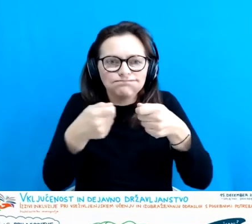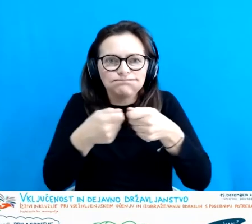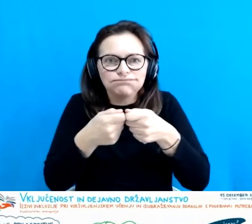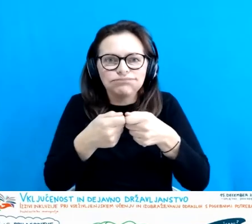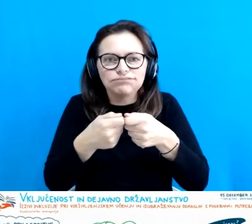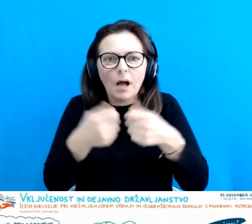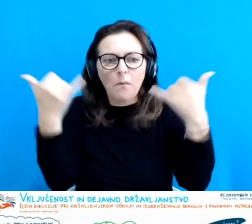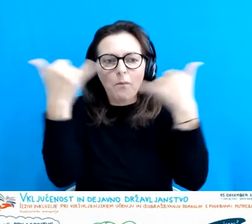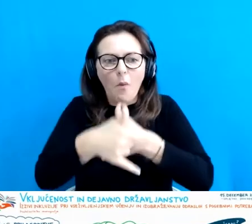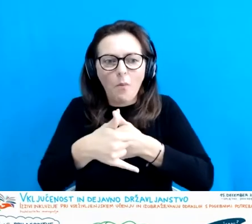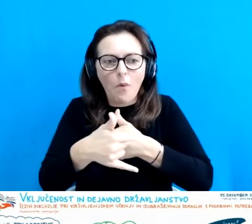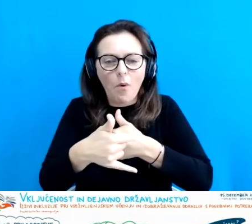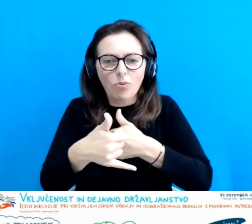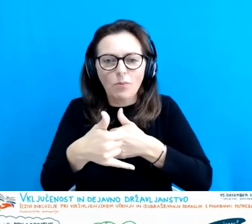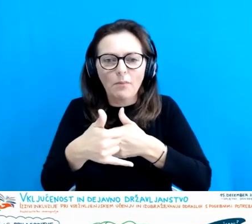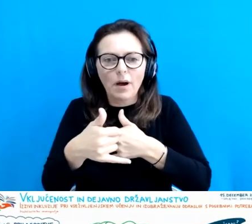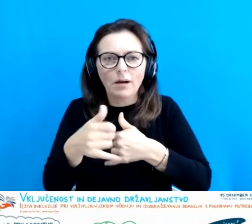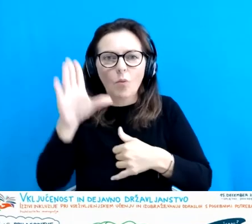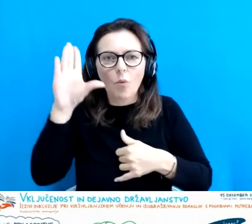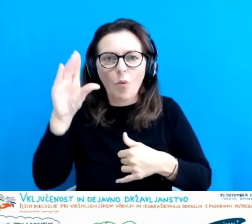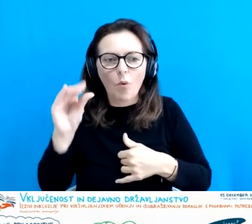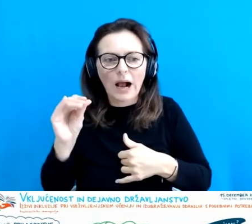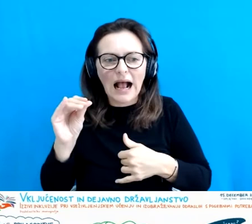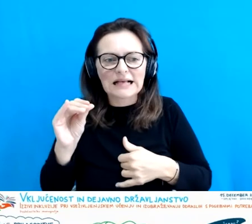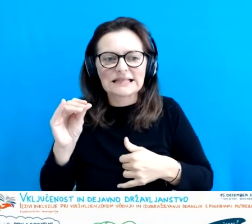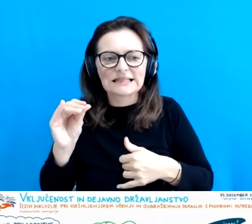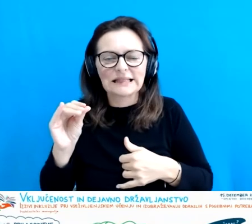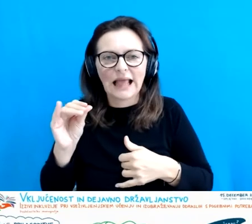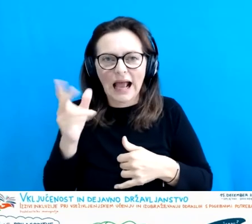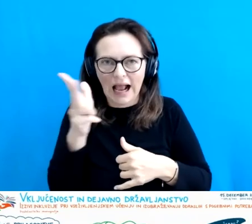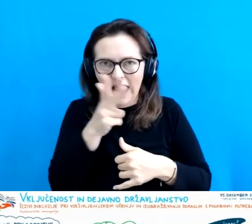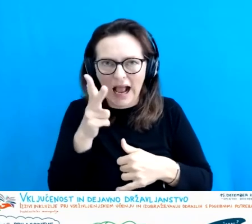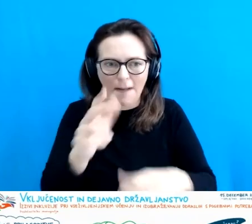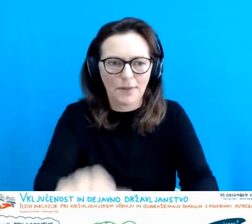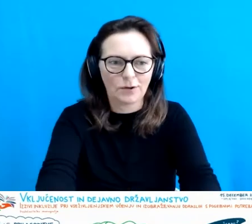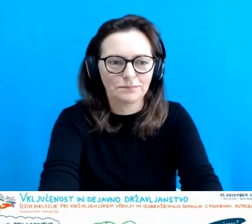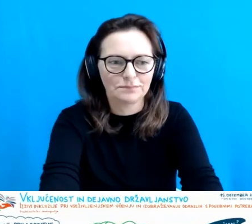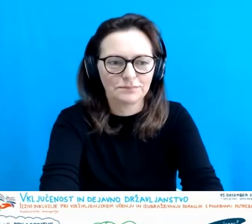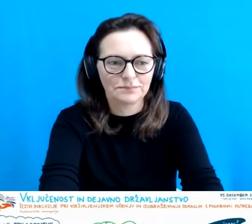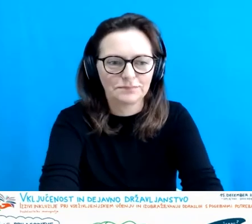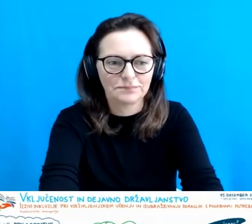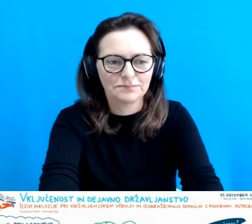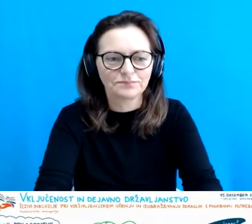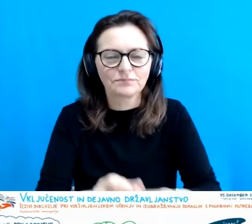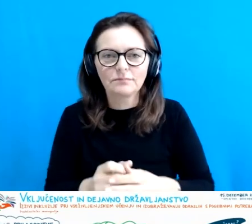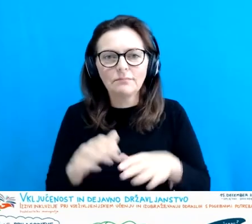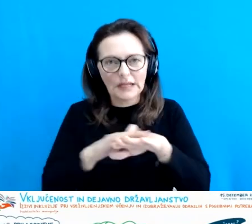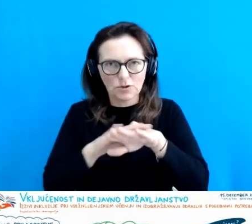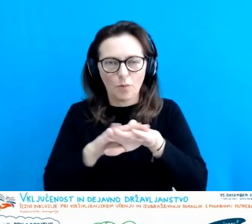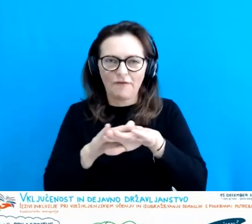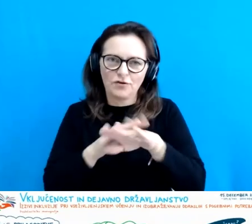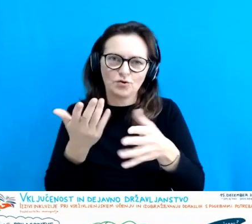čisto mehansko izključila kamero na svojem zaslonu, tako da... Sem zdaj to rešila, se vam